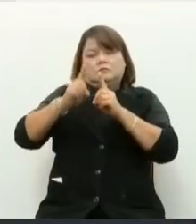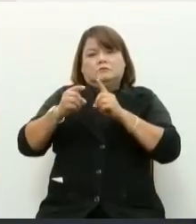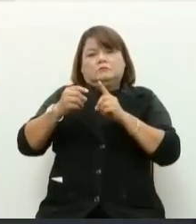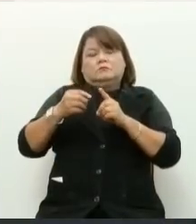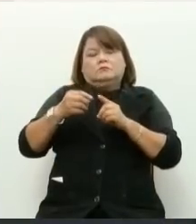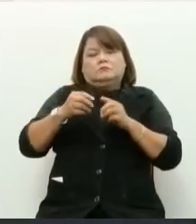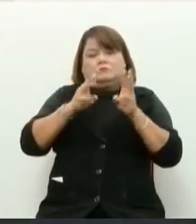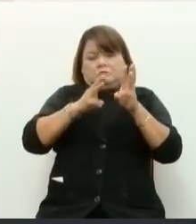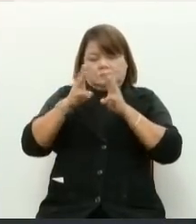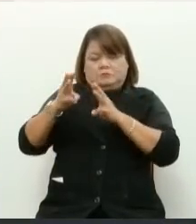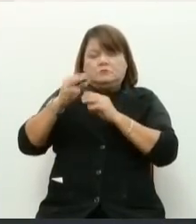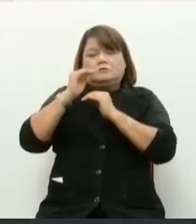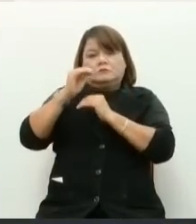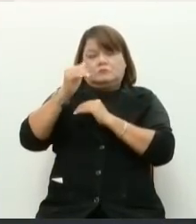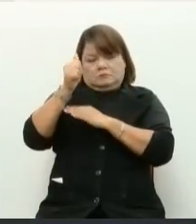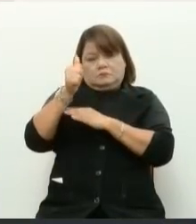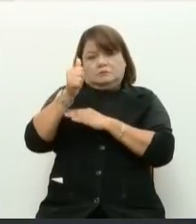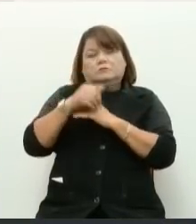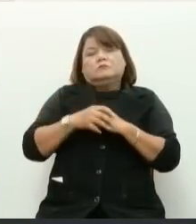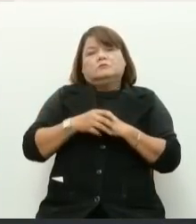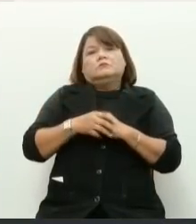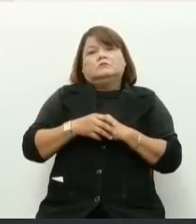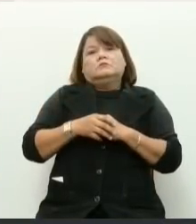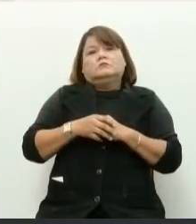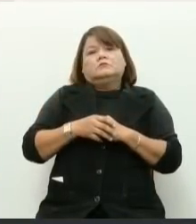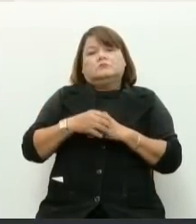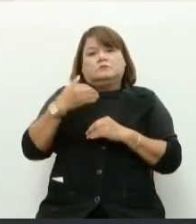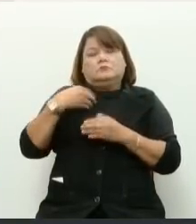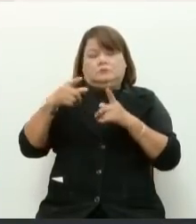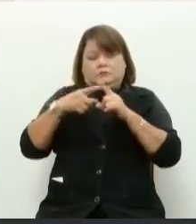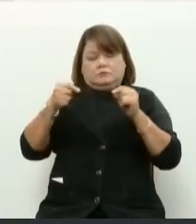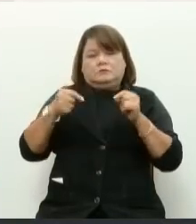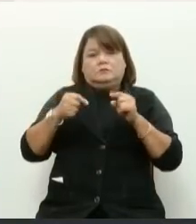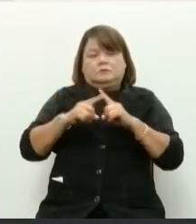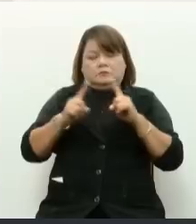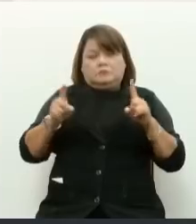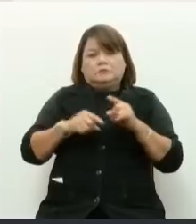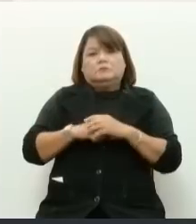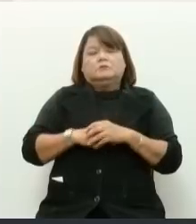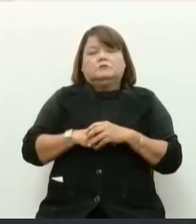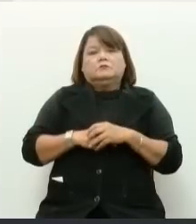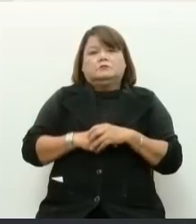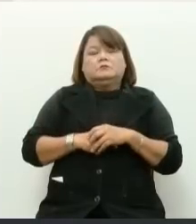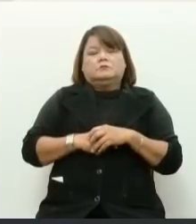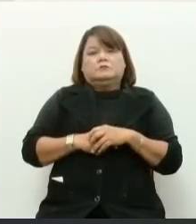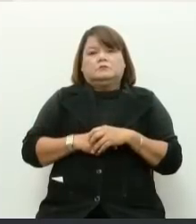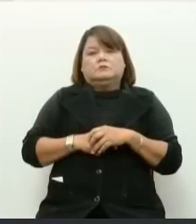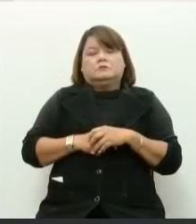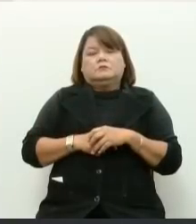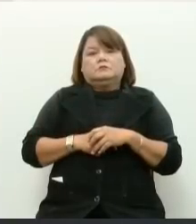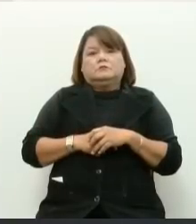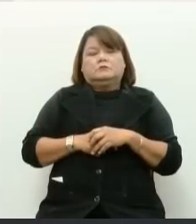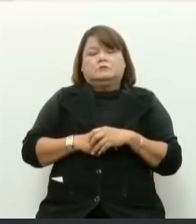ธีการได้เป็นอย่างดีซึ่ง ก็อาจจะมีประเด็นแบบปลีกย่อยลงไปเหมือนผอ.ดิพิวาเขาว่า